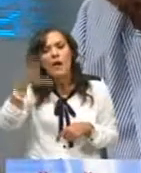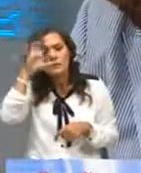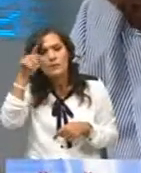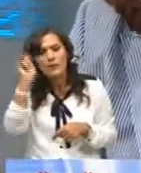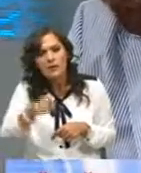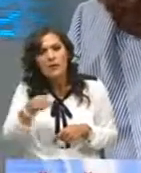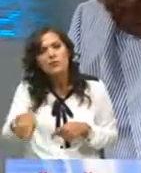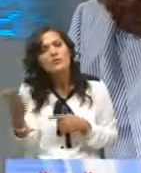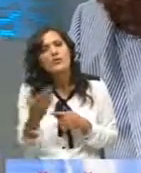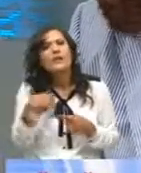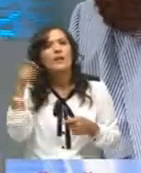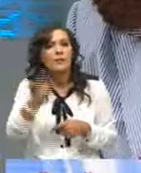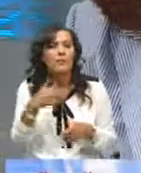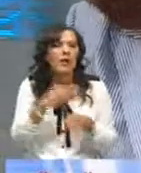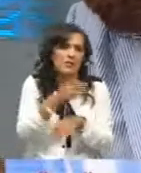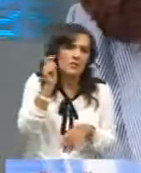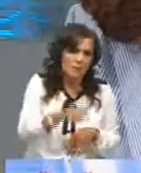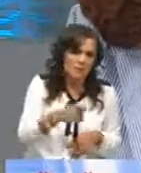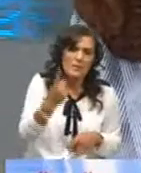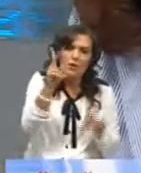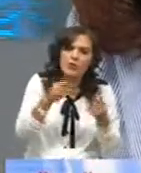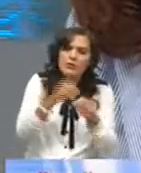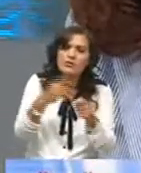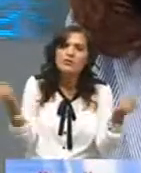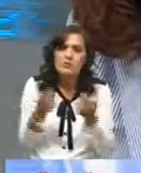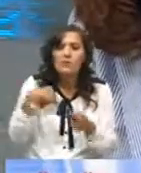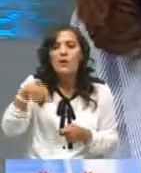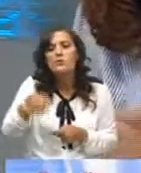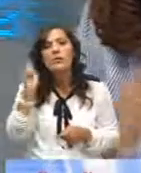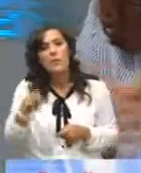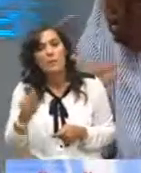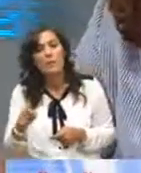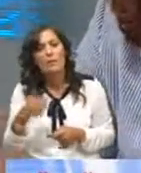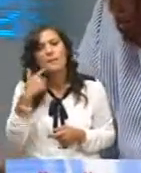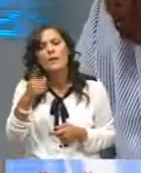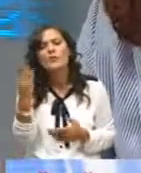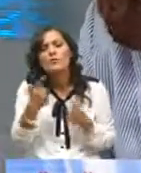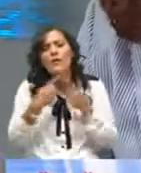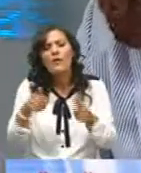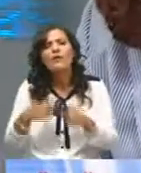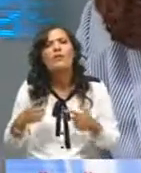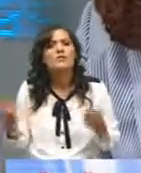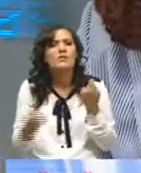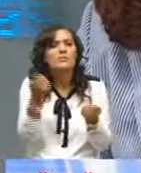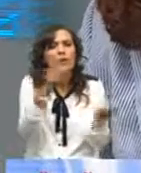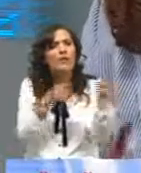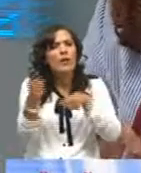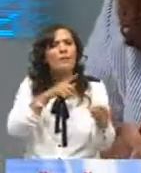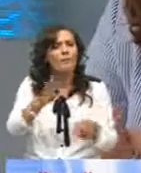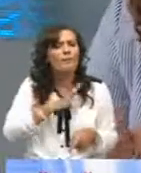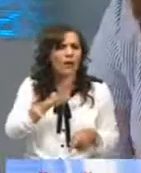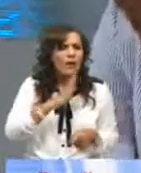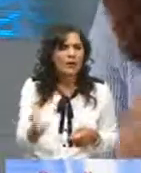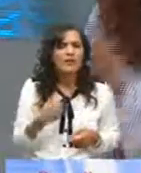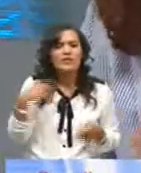ezberi yaparken şu şekilde gerçekleştirmede bir konuyu çalışırken ben şöyle yaparım yani o kadar farklı Çağ bu yöntemleri var